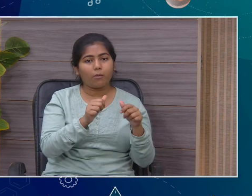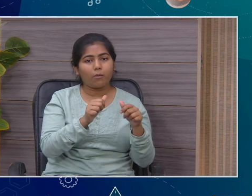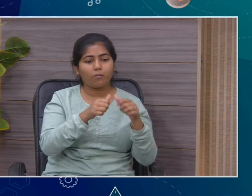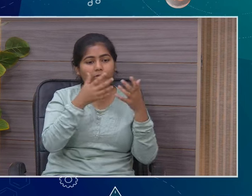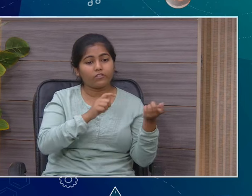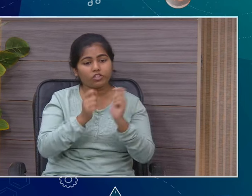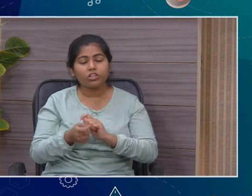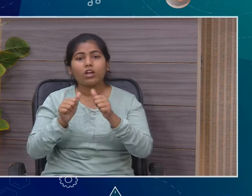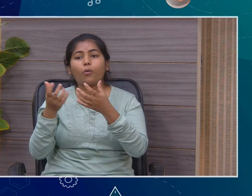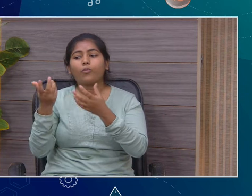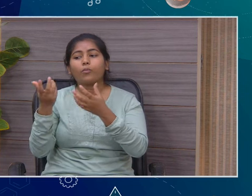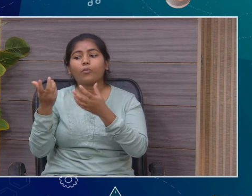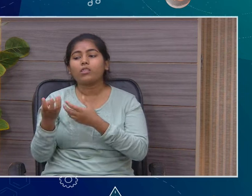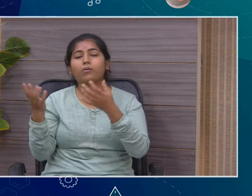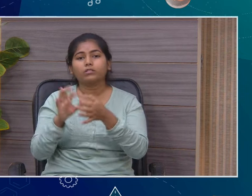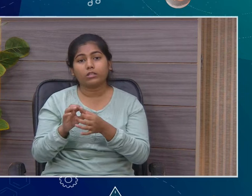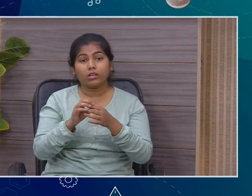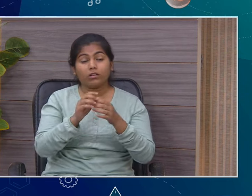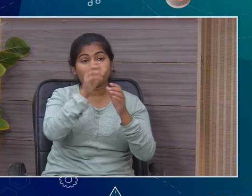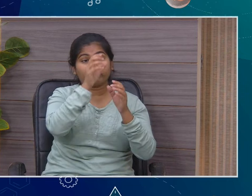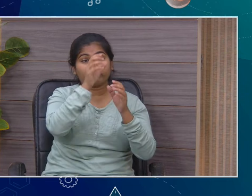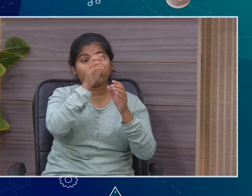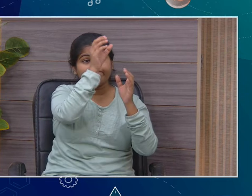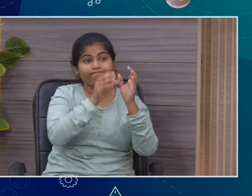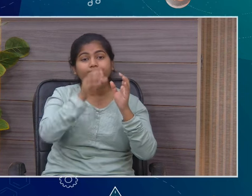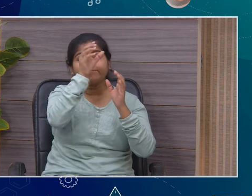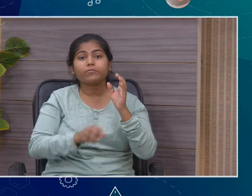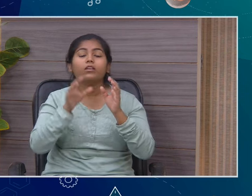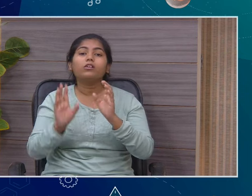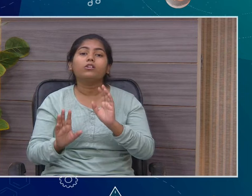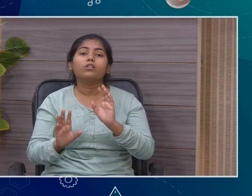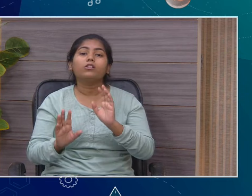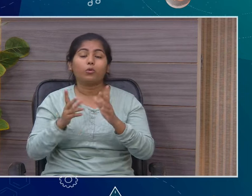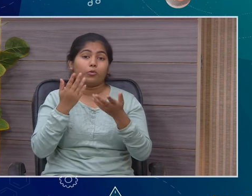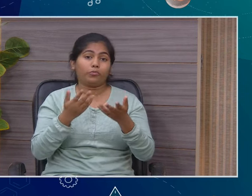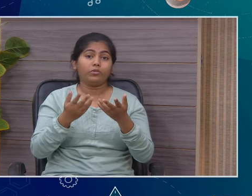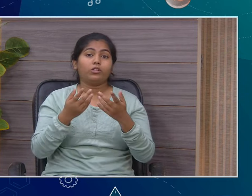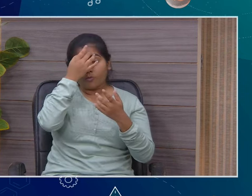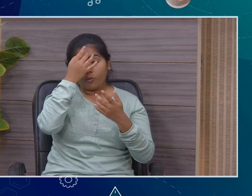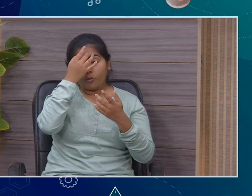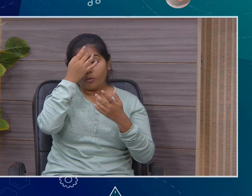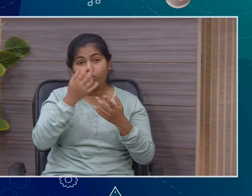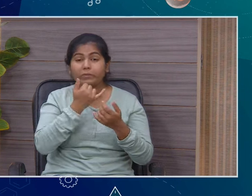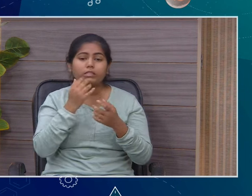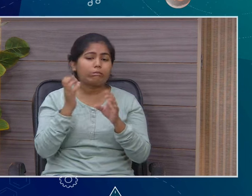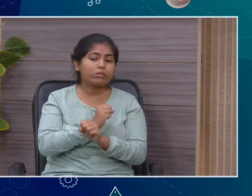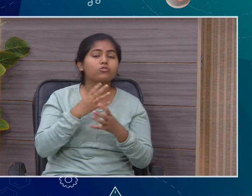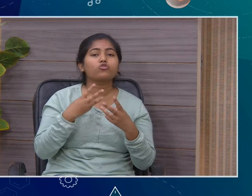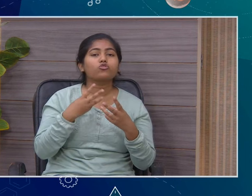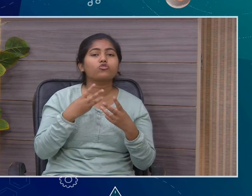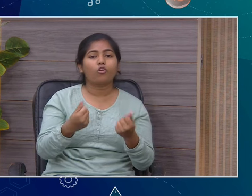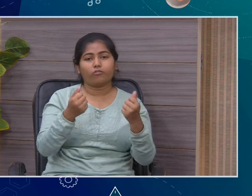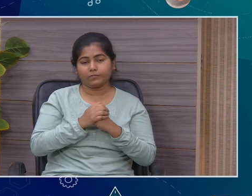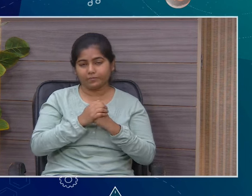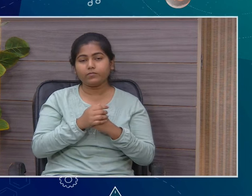से लगाएं तो देखिए कितना फर्क आ जाएगा, जो भी अनोमलीज इनमें आ रही है मेंडलीव के टेबल में वो सब समाप्त हो जाएंगी। तो अब आते हैं, उन्होंने